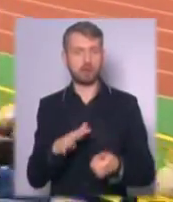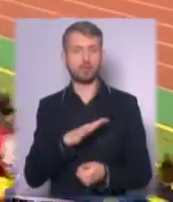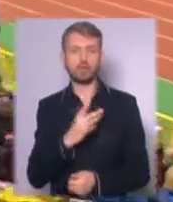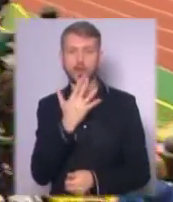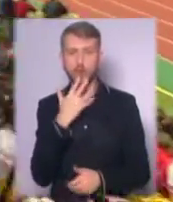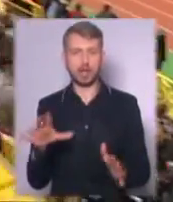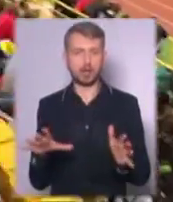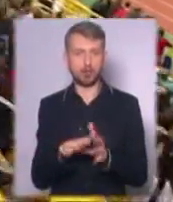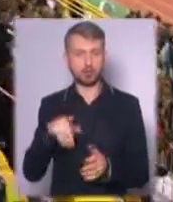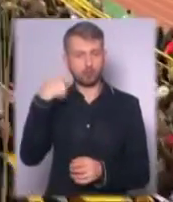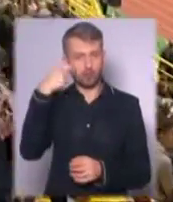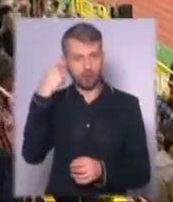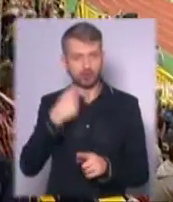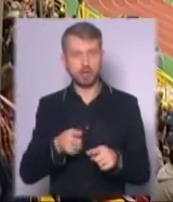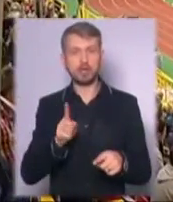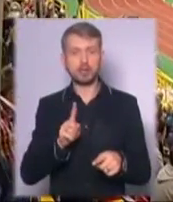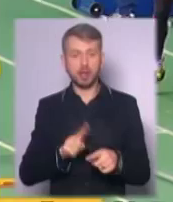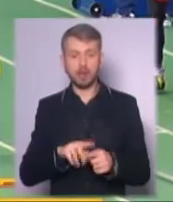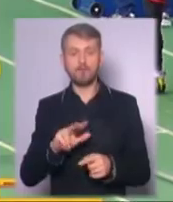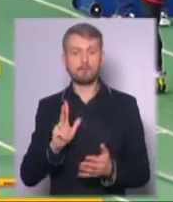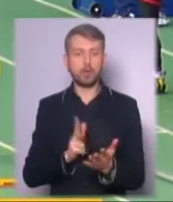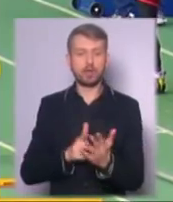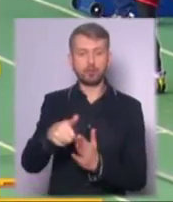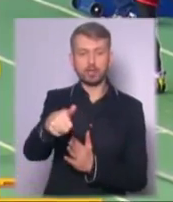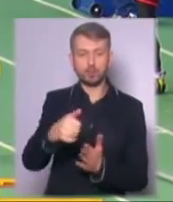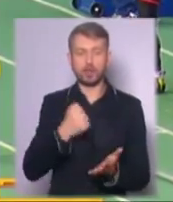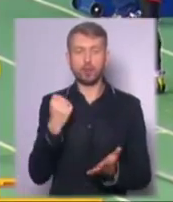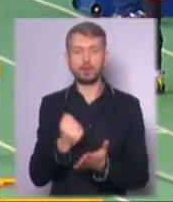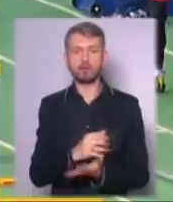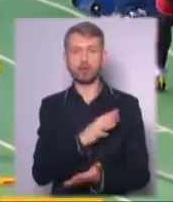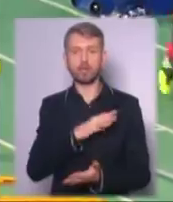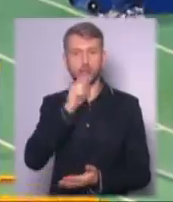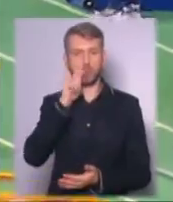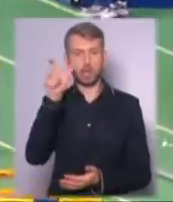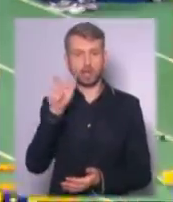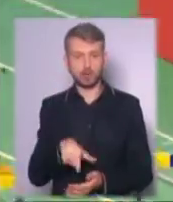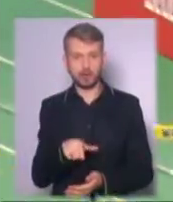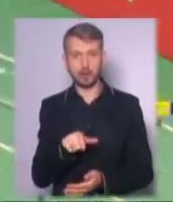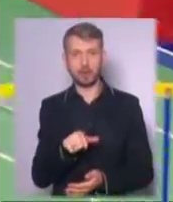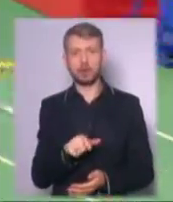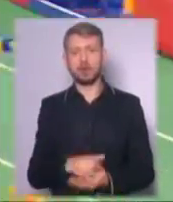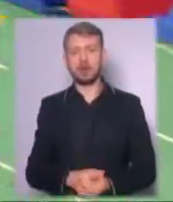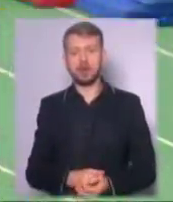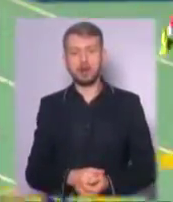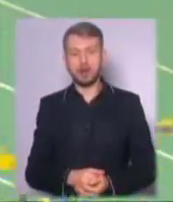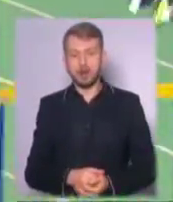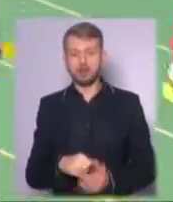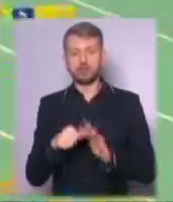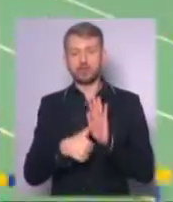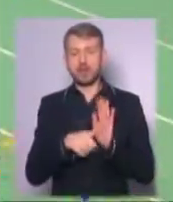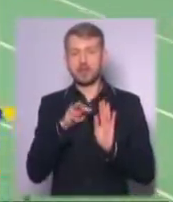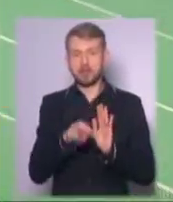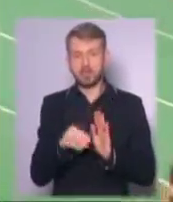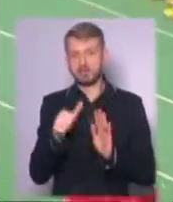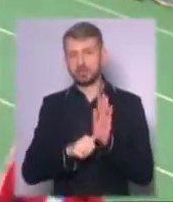національний рекорд Туреччини, який у потрійному стрибку встановив колишній українець Шеріф Османоглу – 16